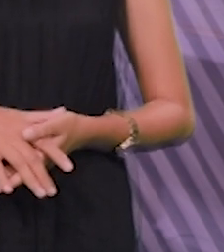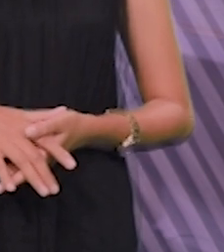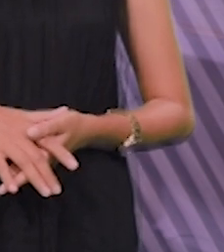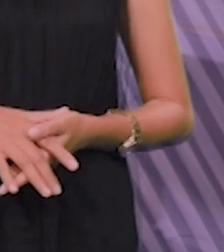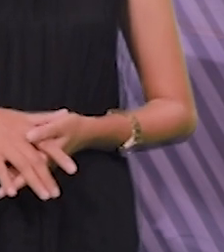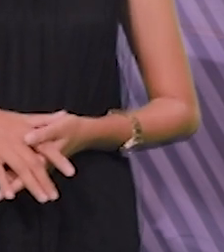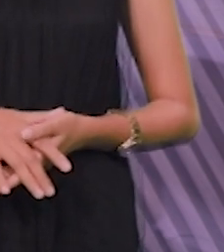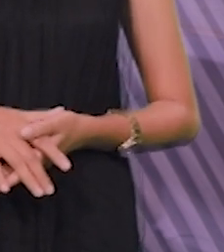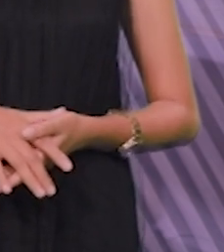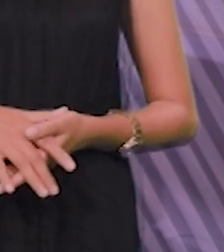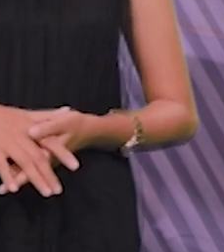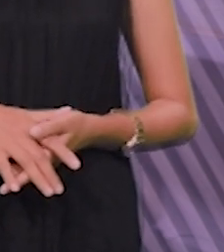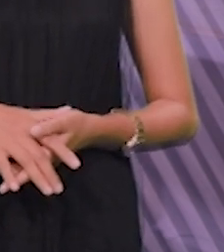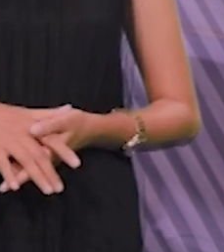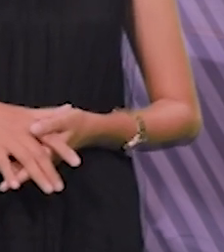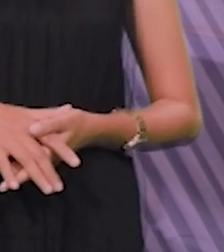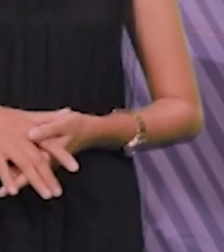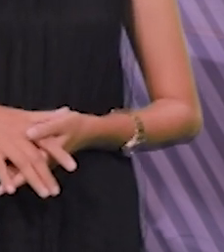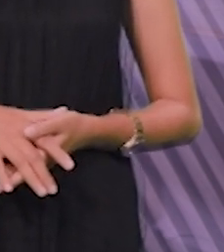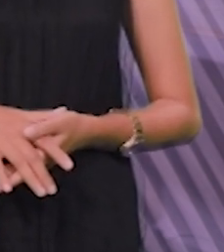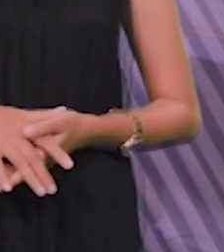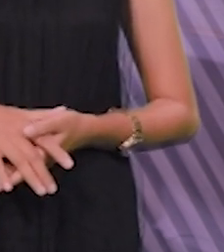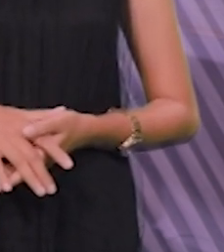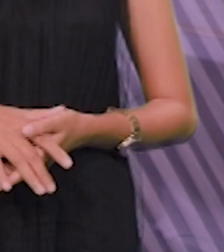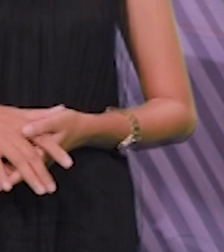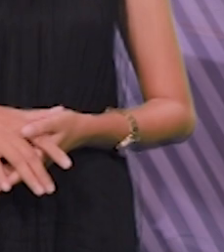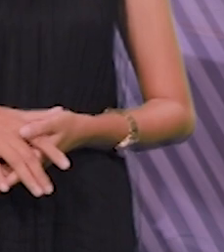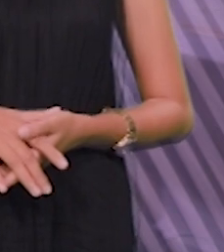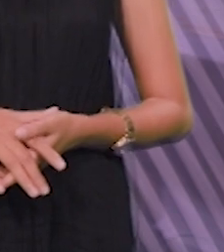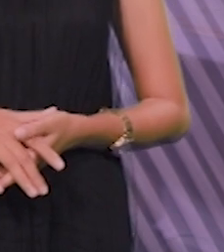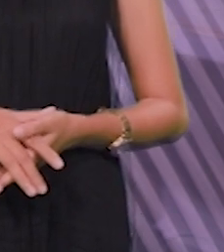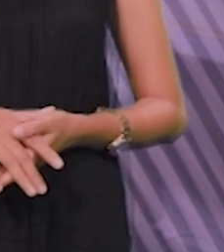botão notificação, ato no ne e te volte se a levar lá com informação para você ame. Obrigada!